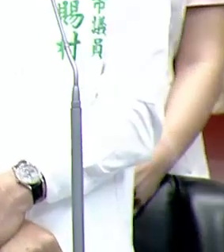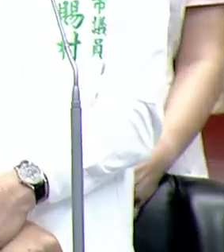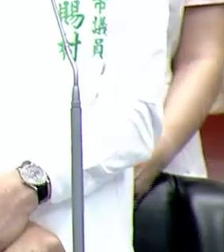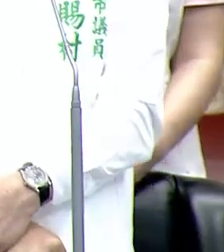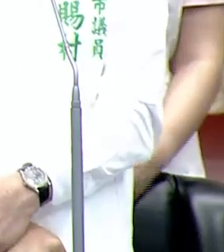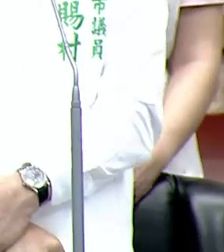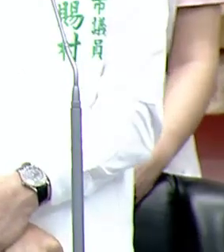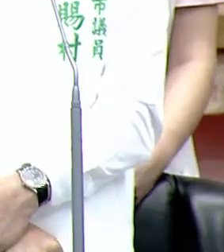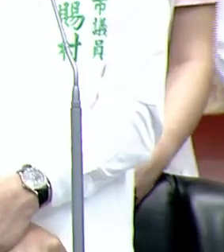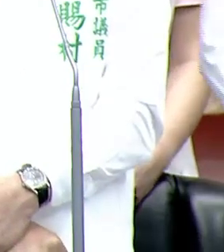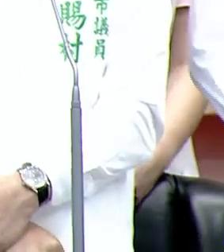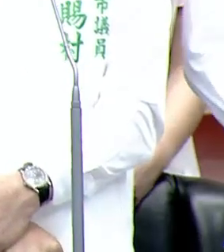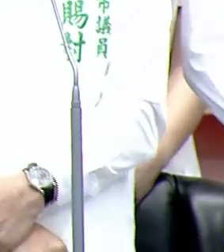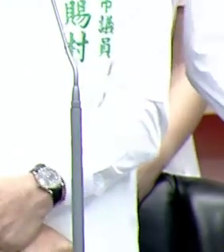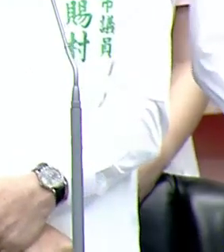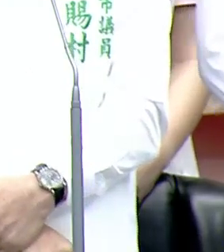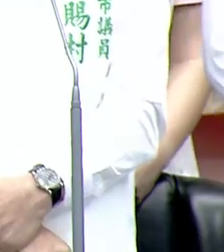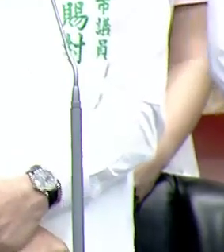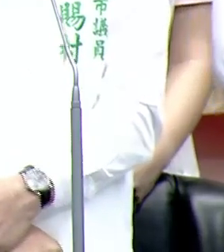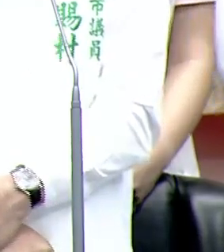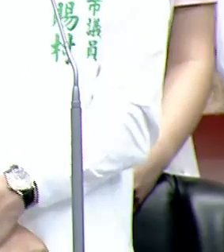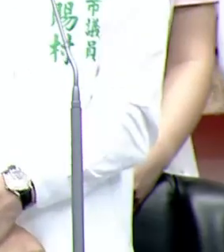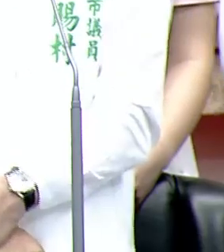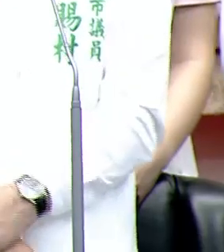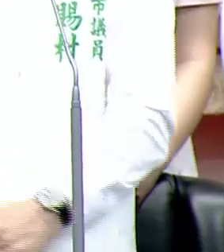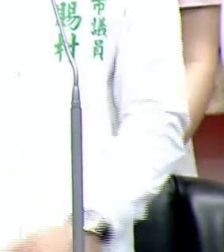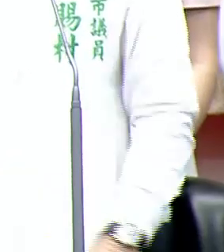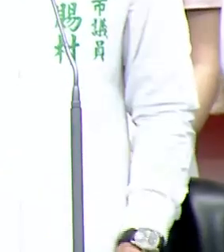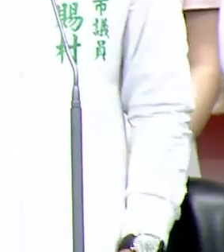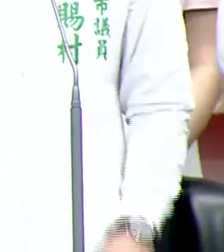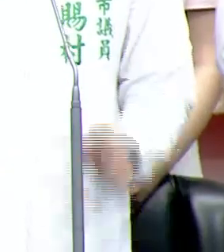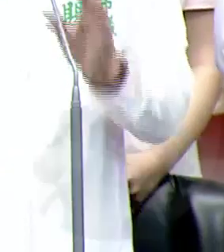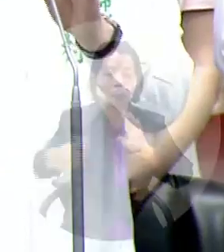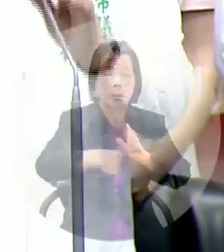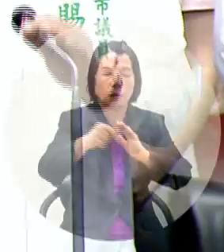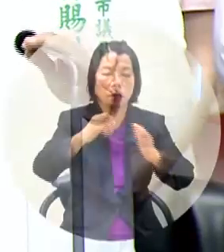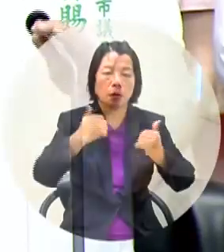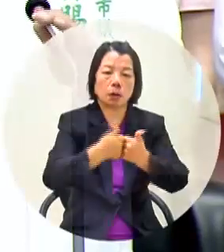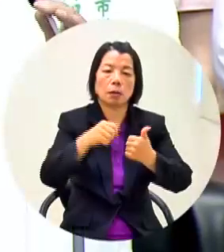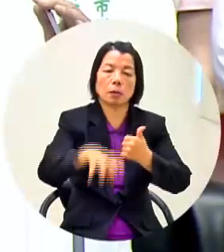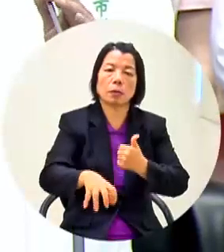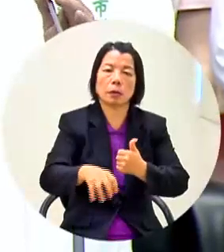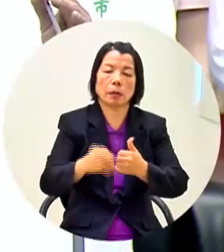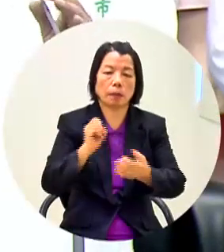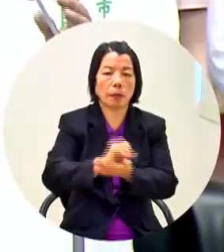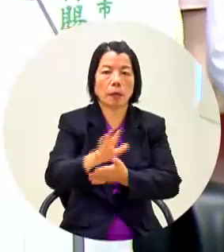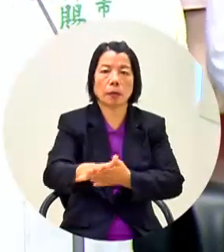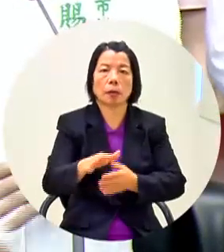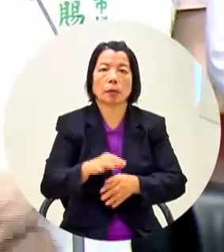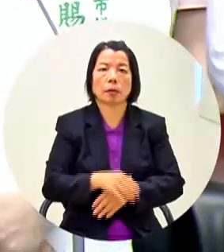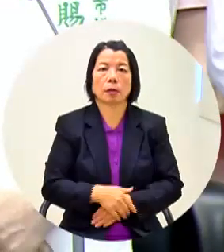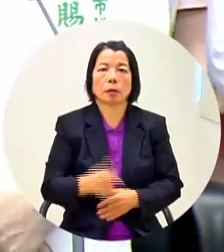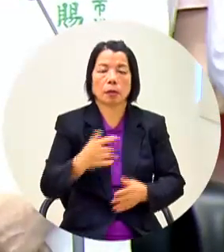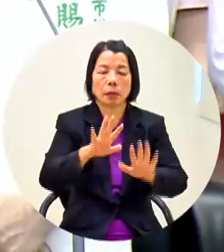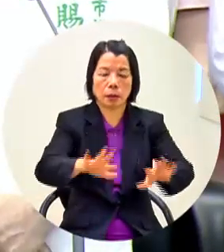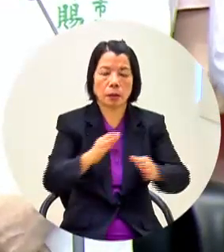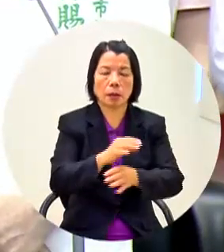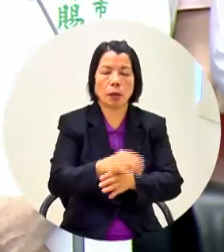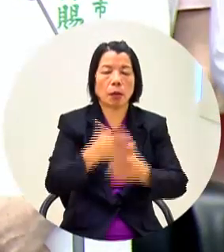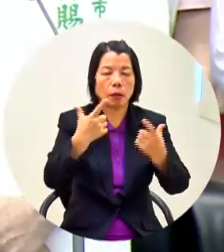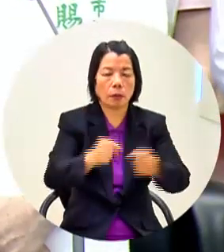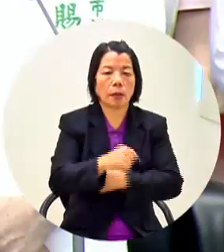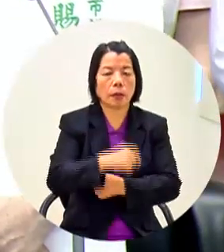经221天哦没有进市议会报告哦，结果本来开10天临时会，变三天变半